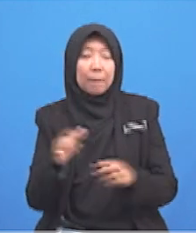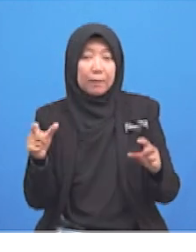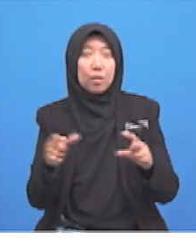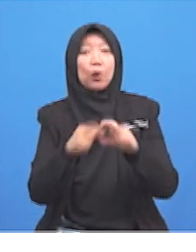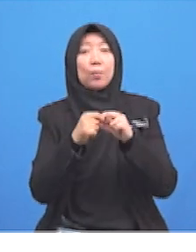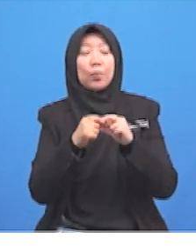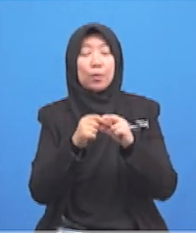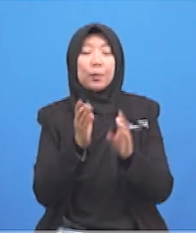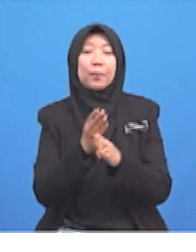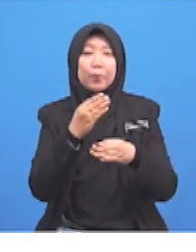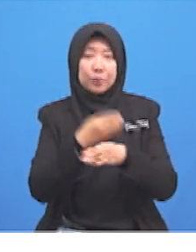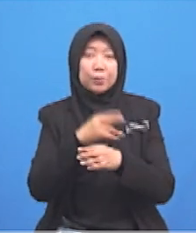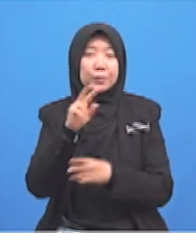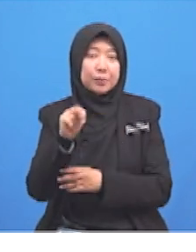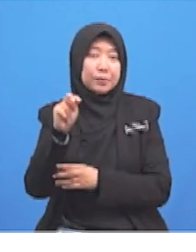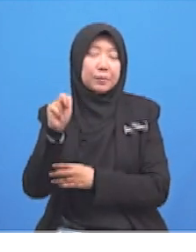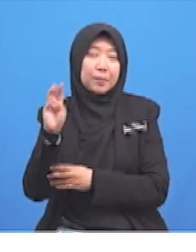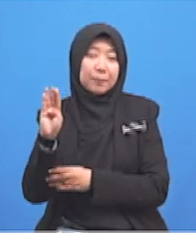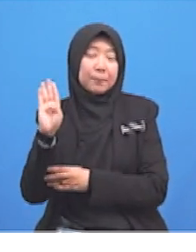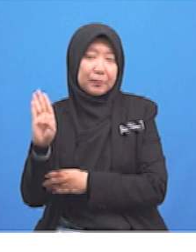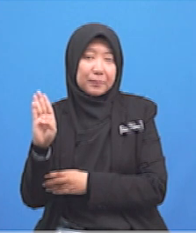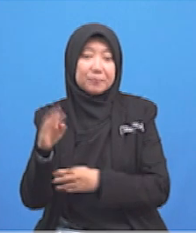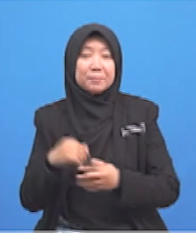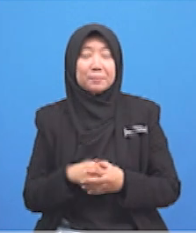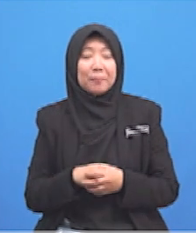bergabung membentuk negeri-negeri Melayu Bersekutu.